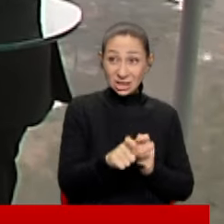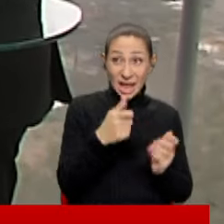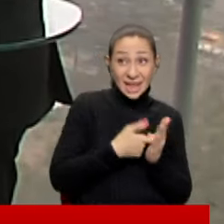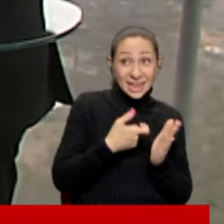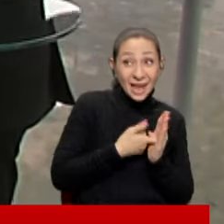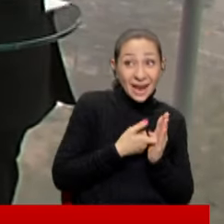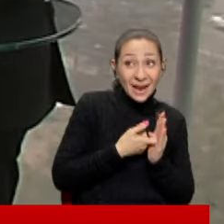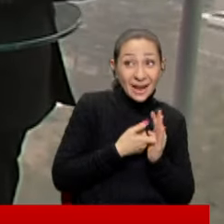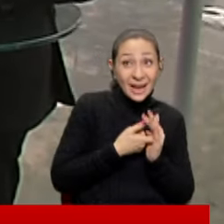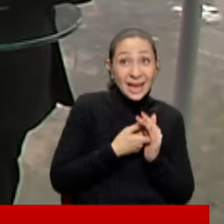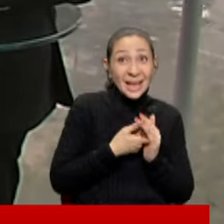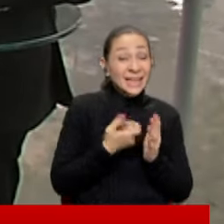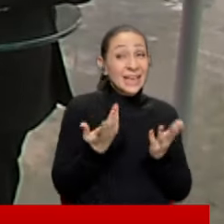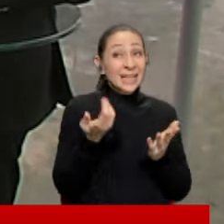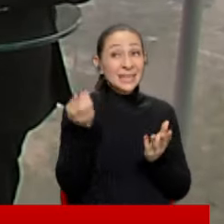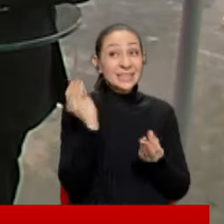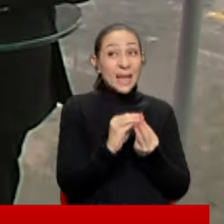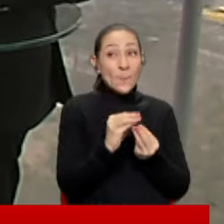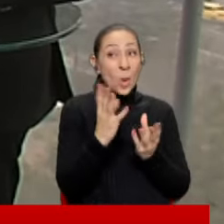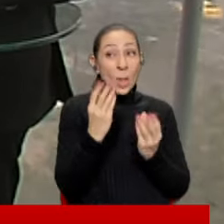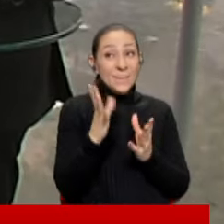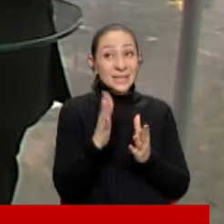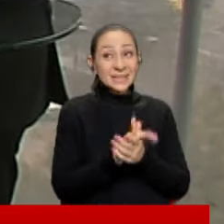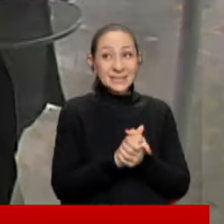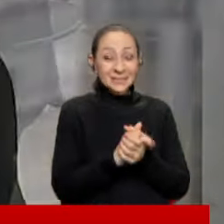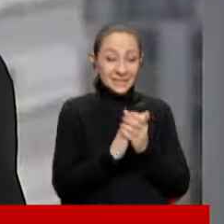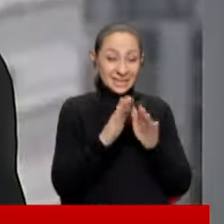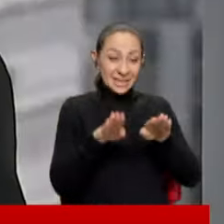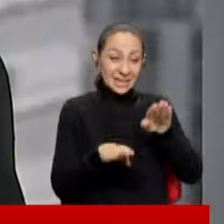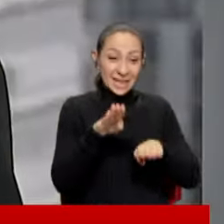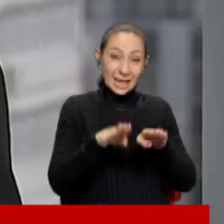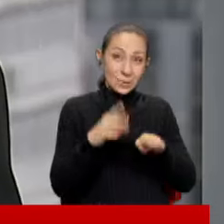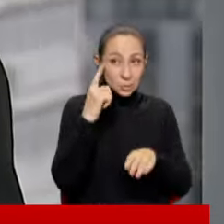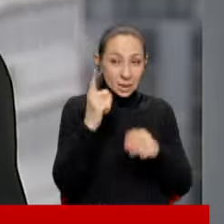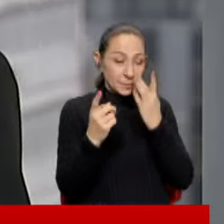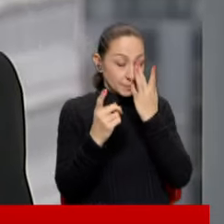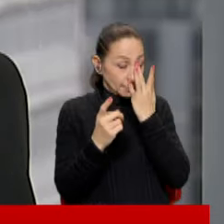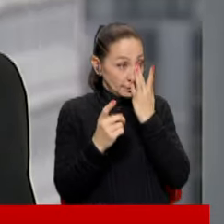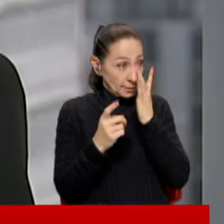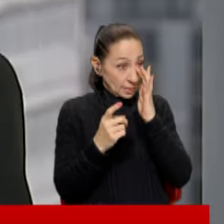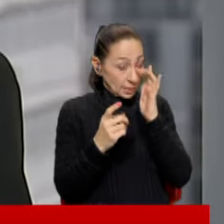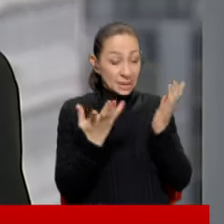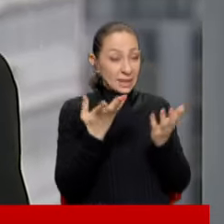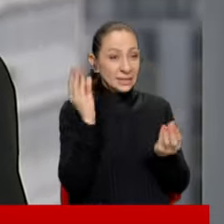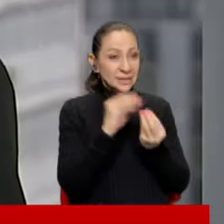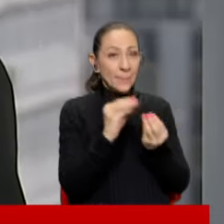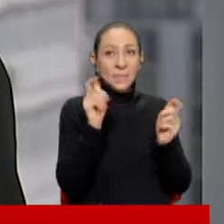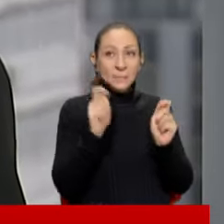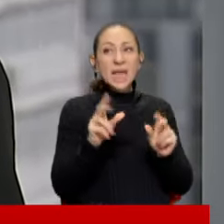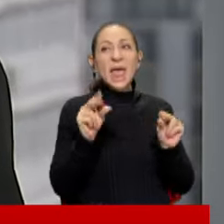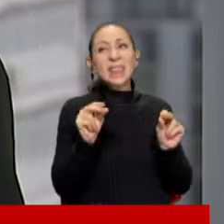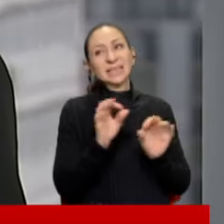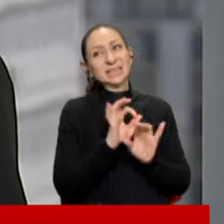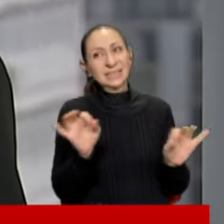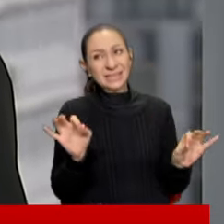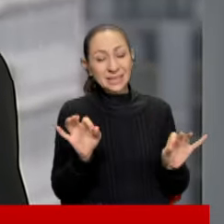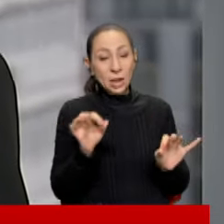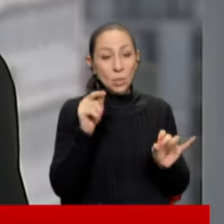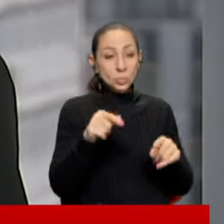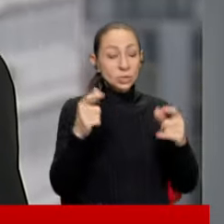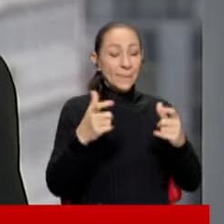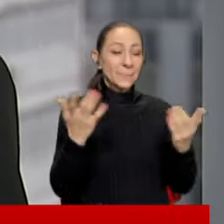adına ne kadarlık zamlar söz konusu olacak? Dengeyi şöyle, de bularak. Aslında ne kadar zam yapılsa gene yetersiz kalıyor.